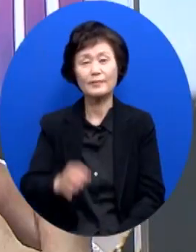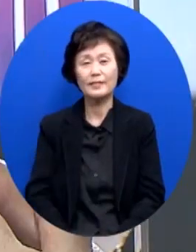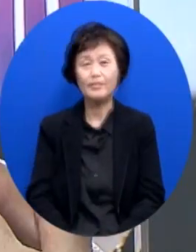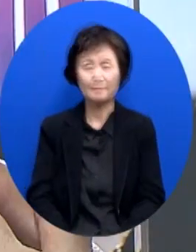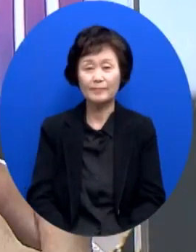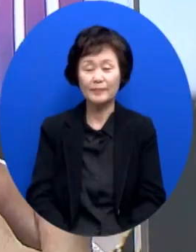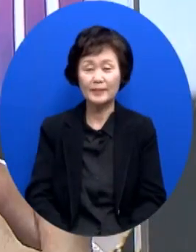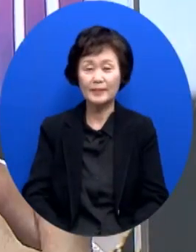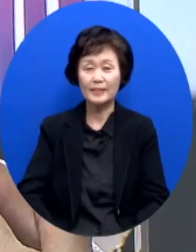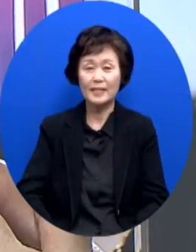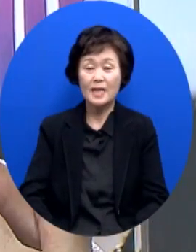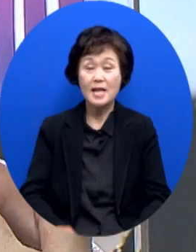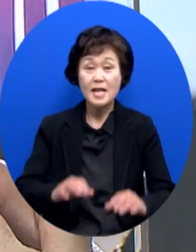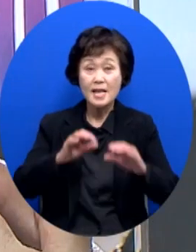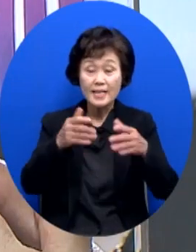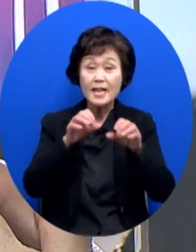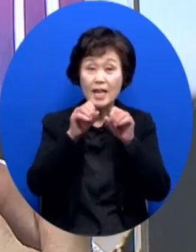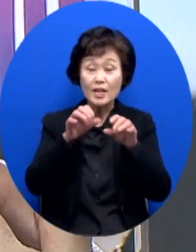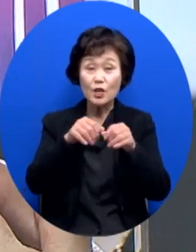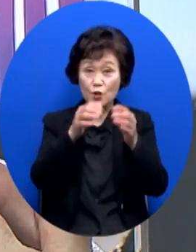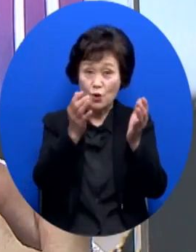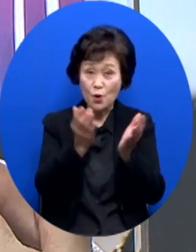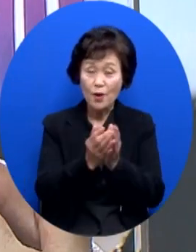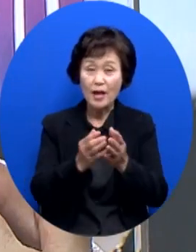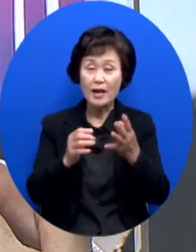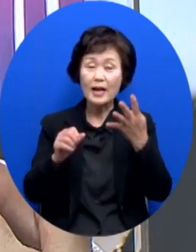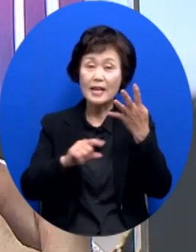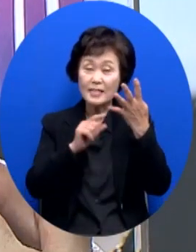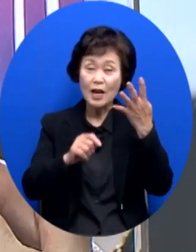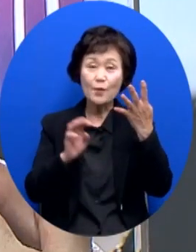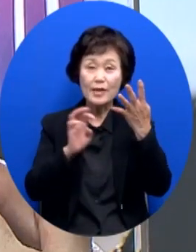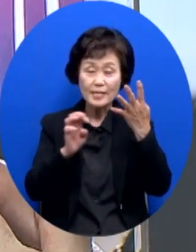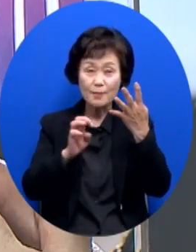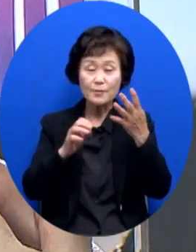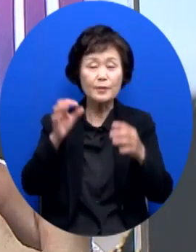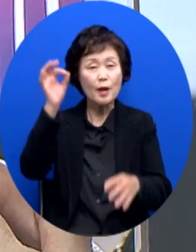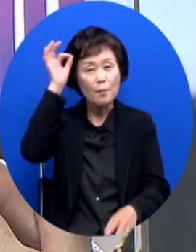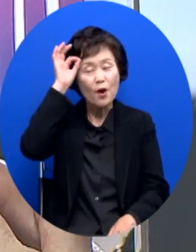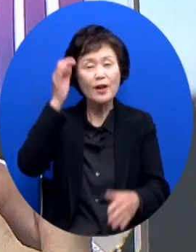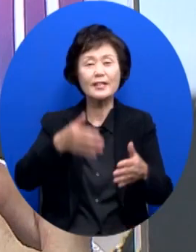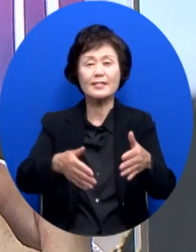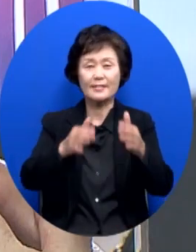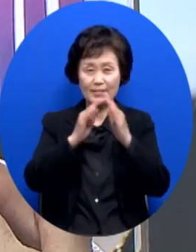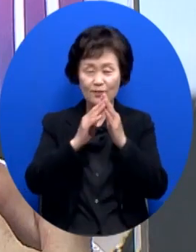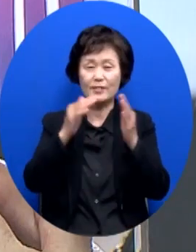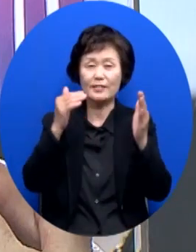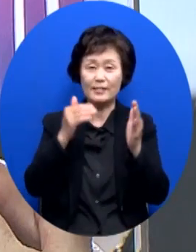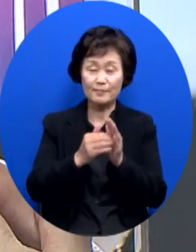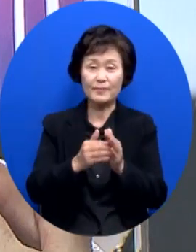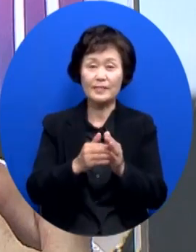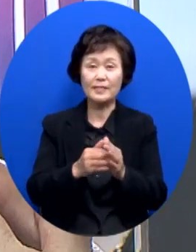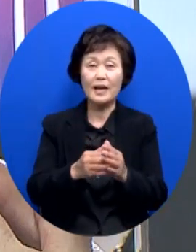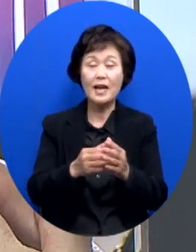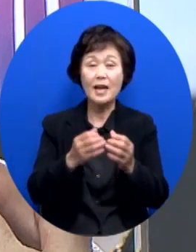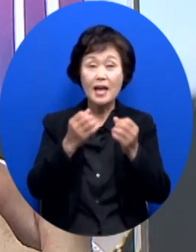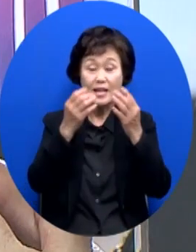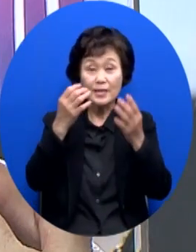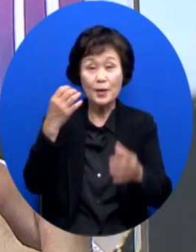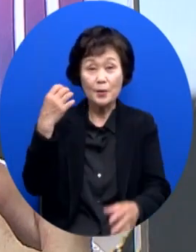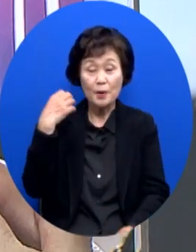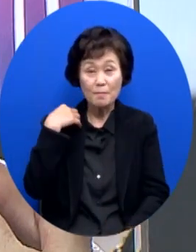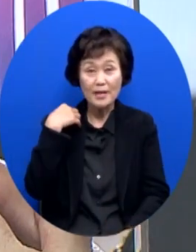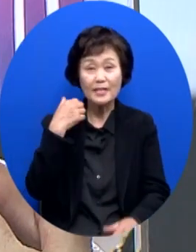디아코니아 세계선교회가 지난 4월 30일 포항에서 창립됐습니다. 스튜디오에 신임 총재 장병석